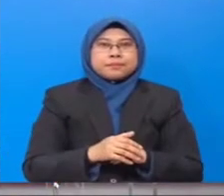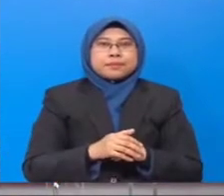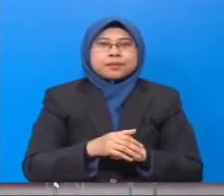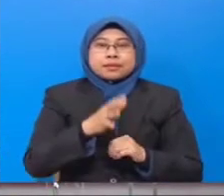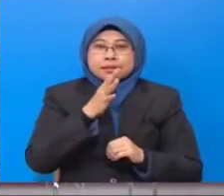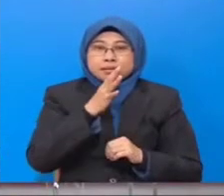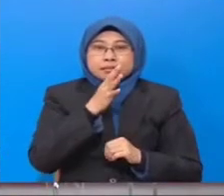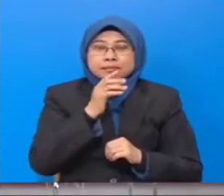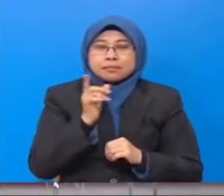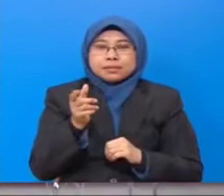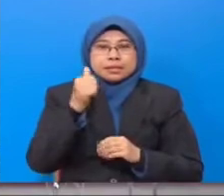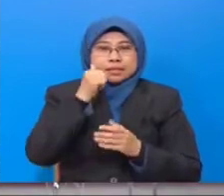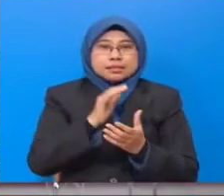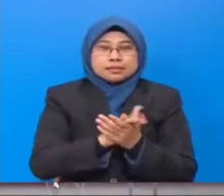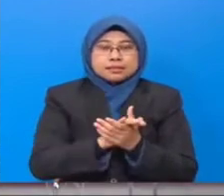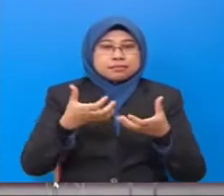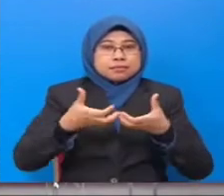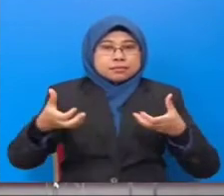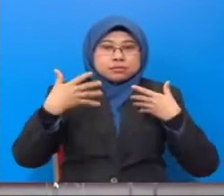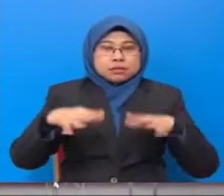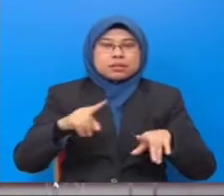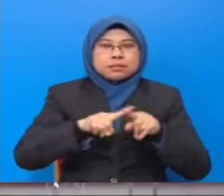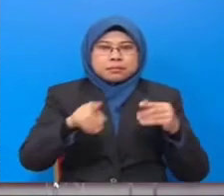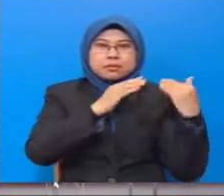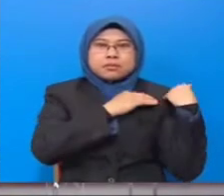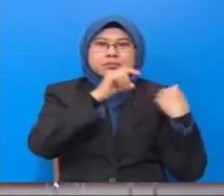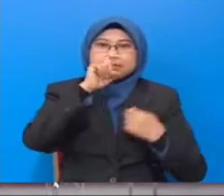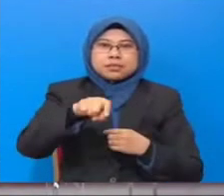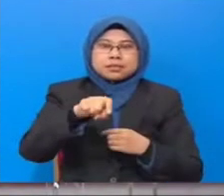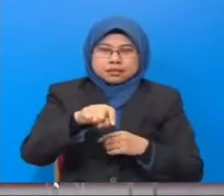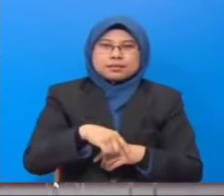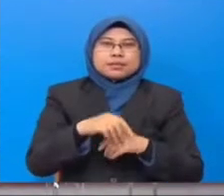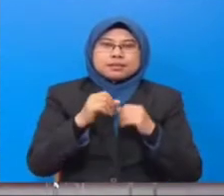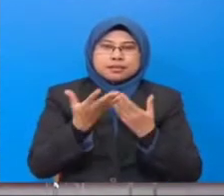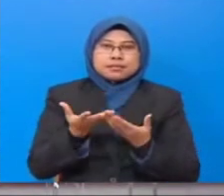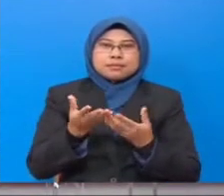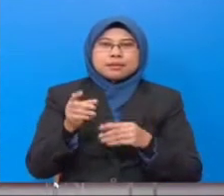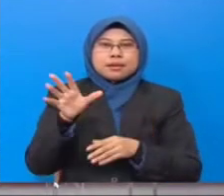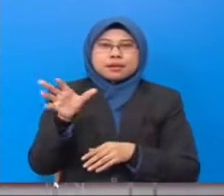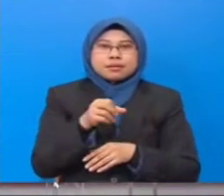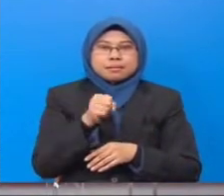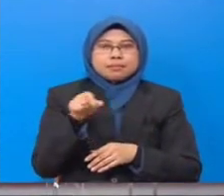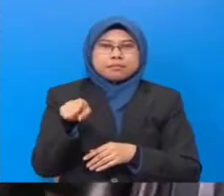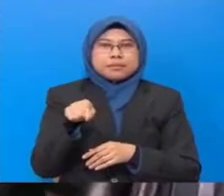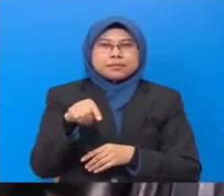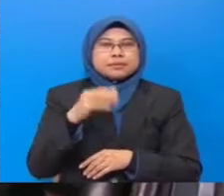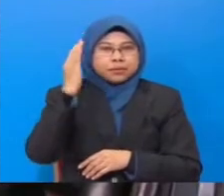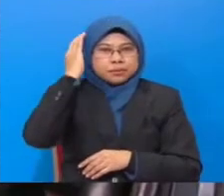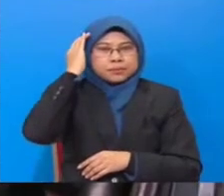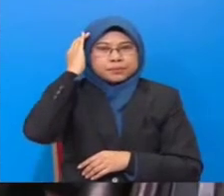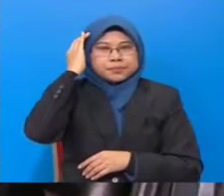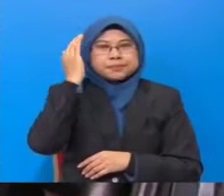Hening kita ambil eh ke candaan dan keprihatinan dengan sebaik-baiknya dikasih juga see you menteri